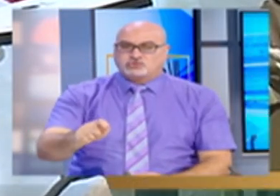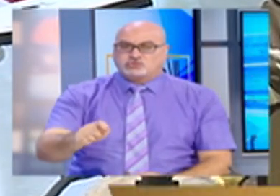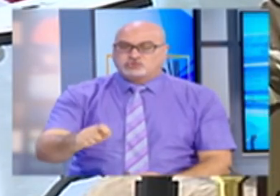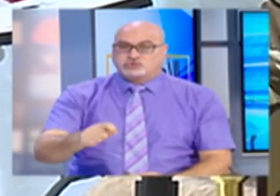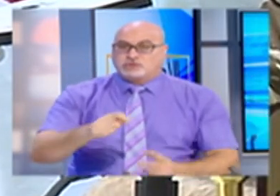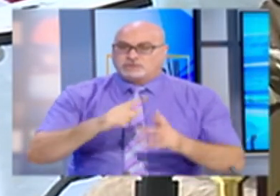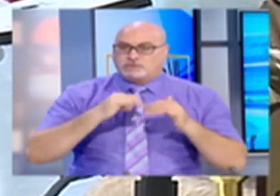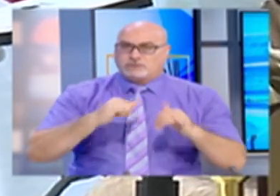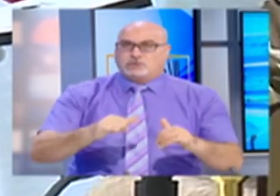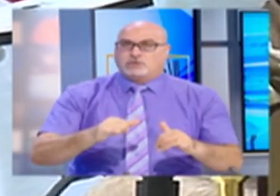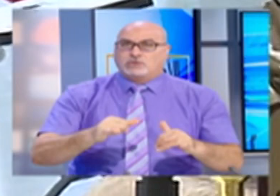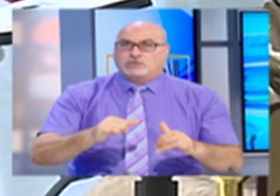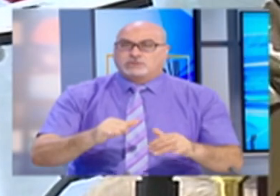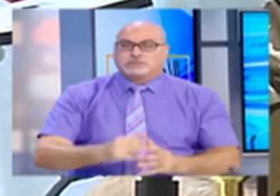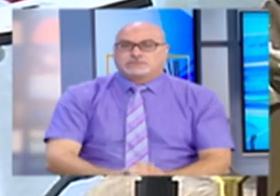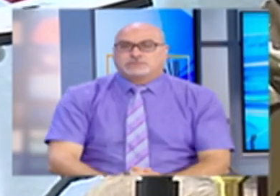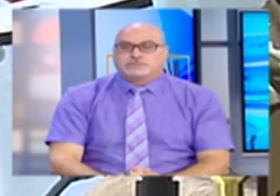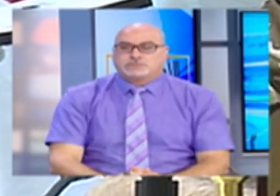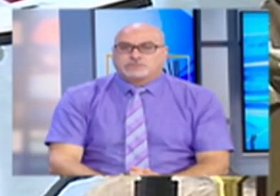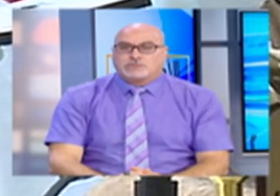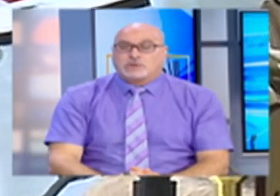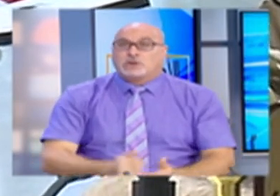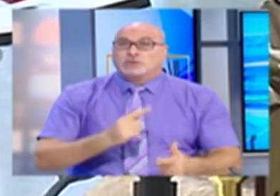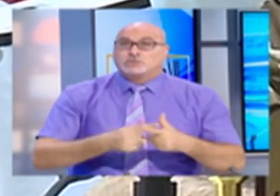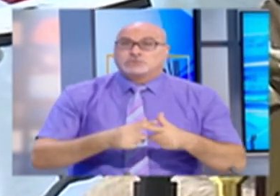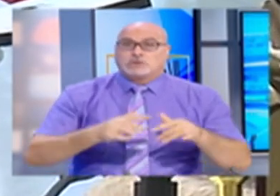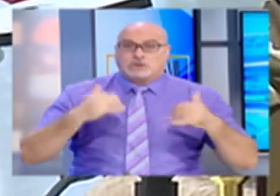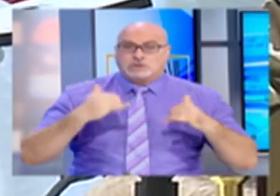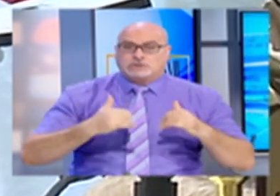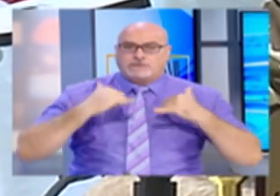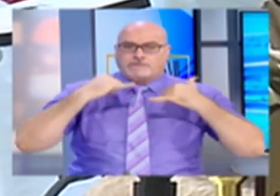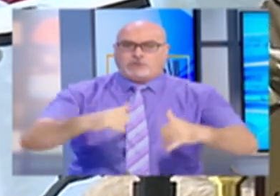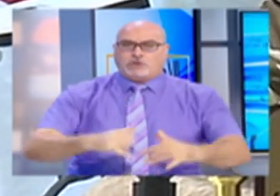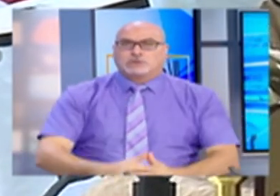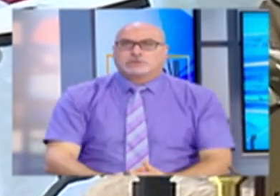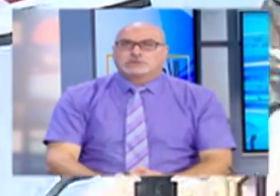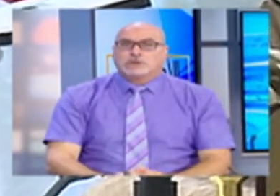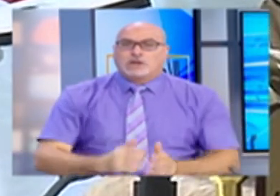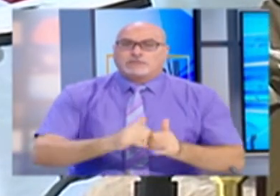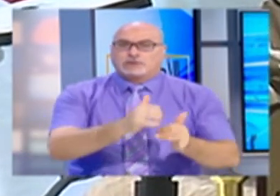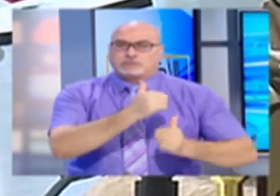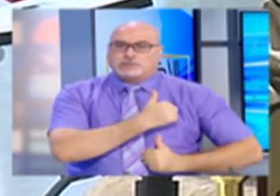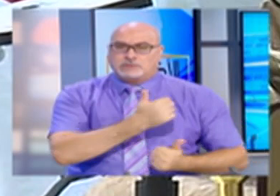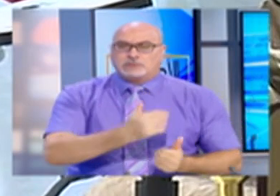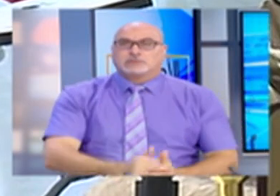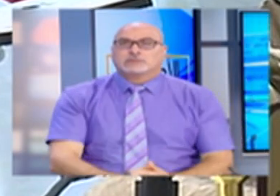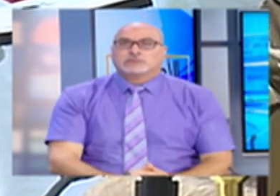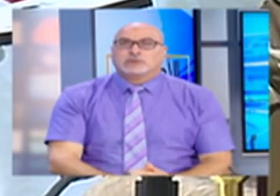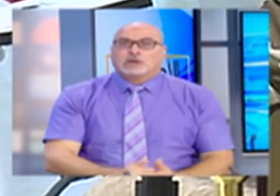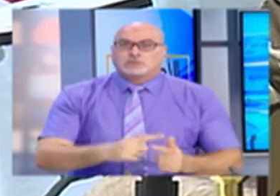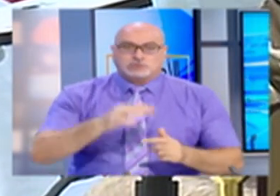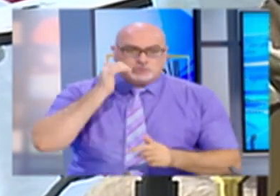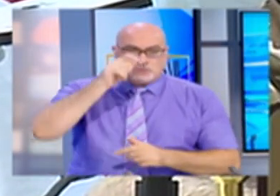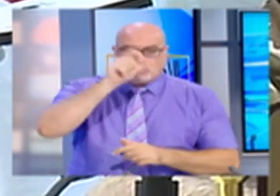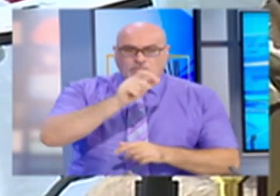قاسيا وحاسما، وأن الجزائر القوية بجيشها الباسل